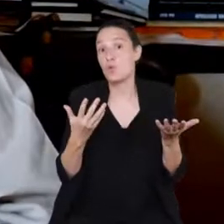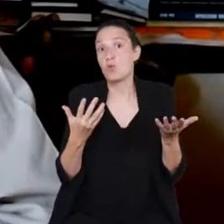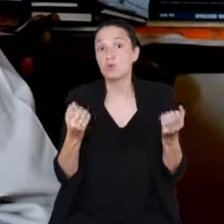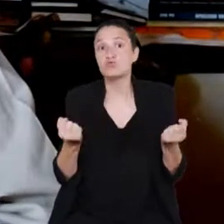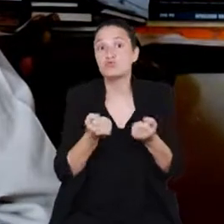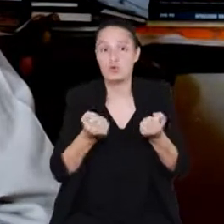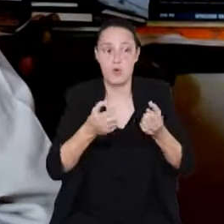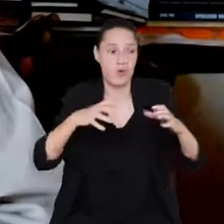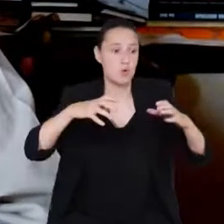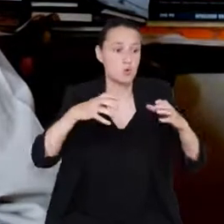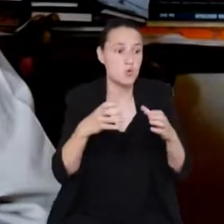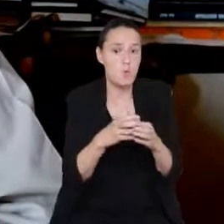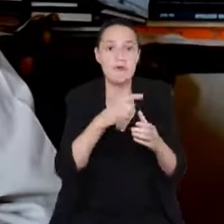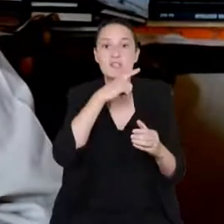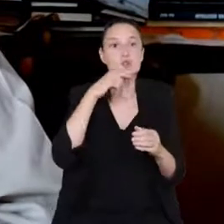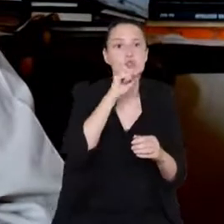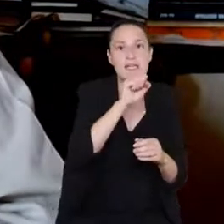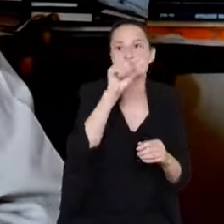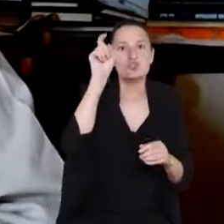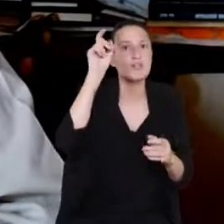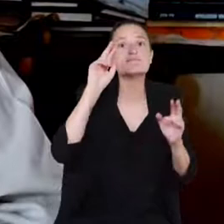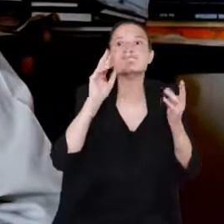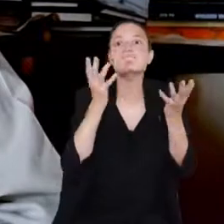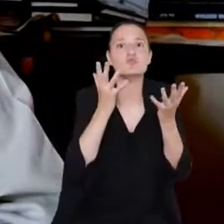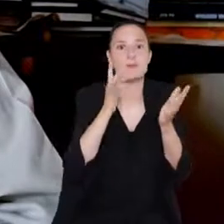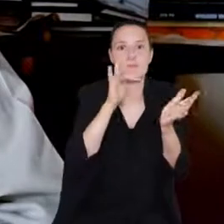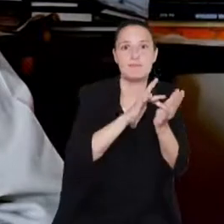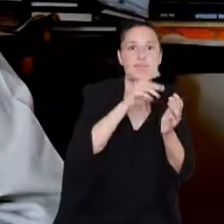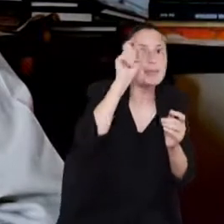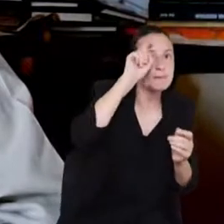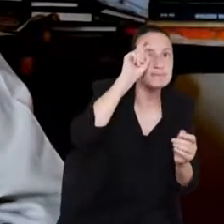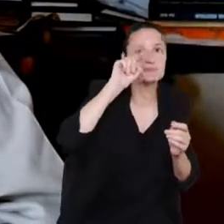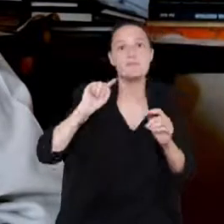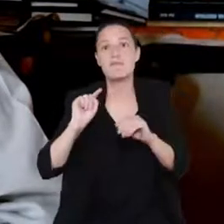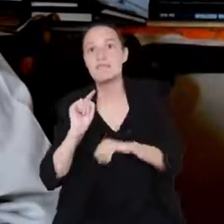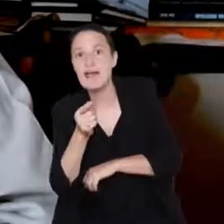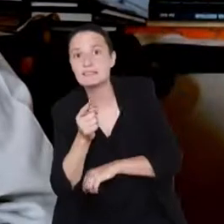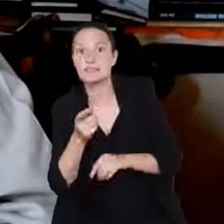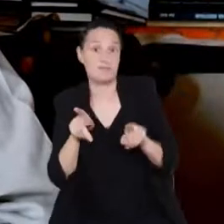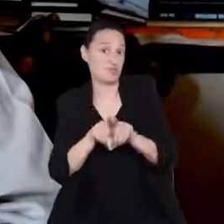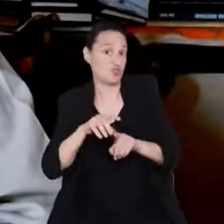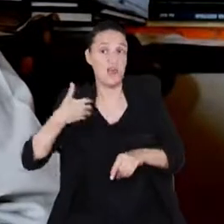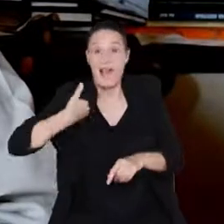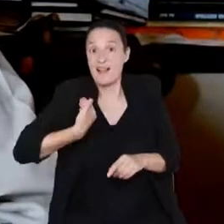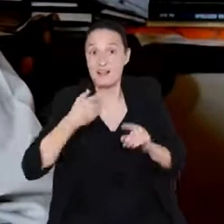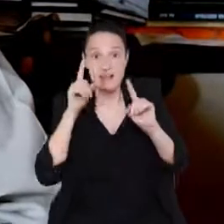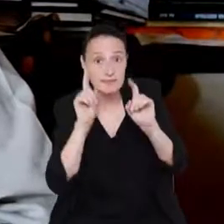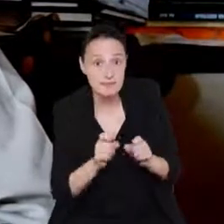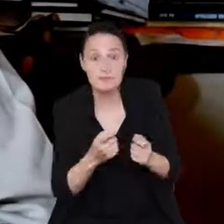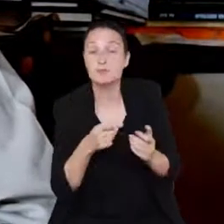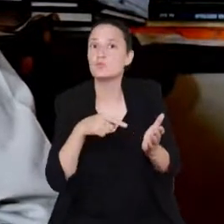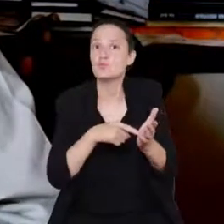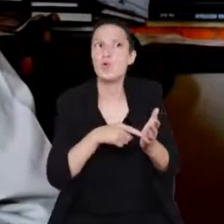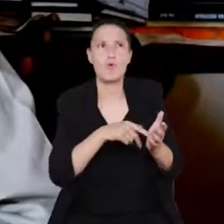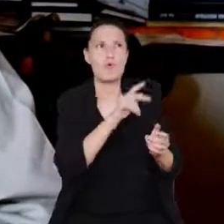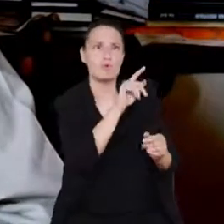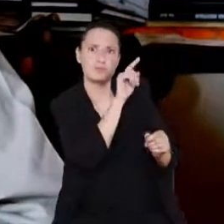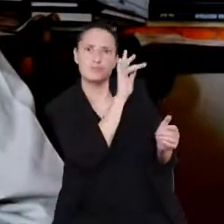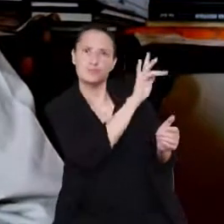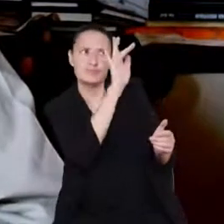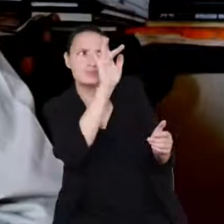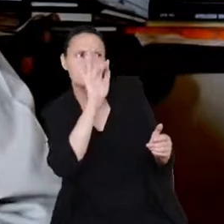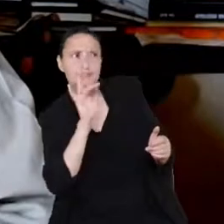ruchy socjalistyczne w Niemczech, w Francji, zaczyna się to w Anglii. Tam wszędzie, gdzie jest